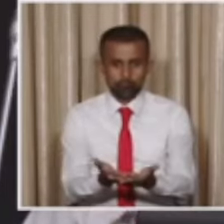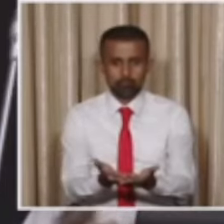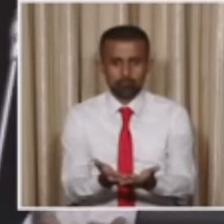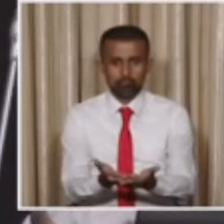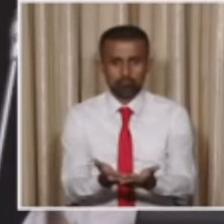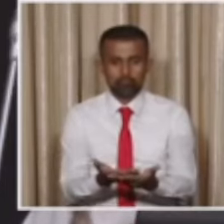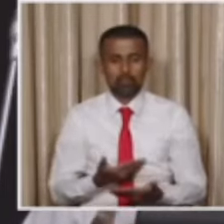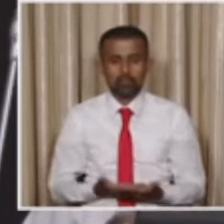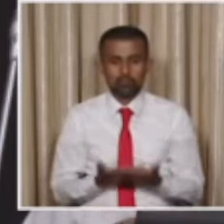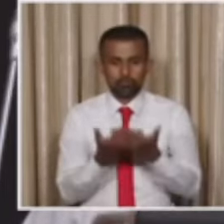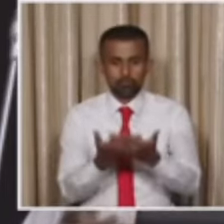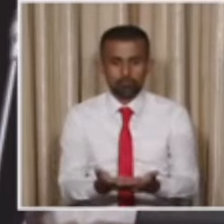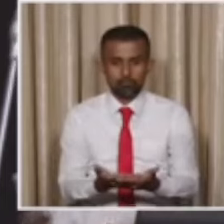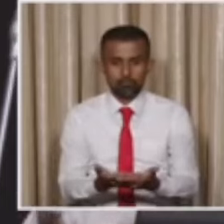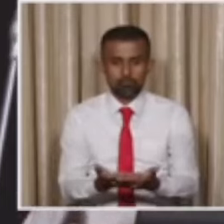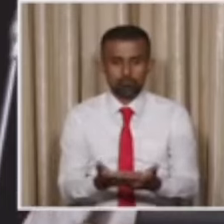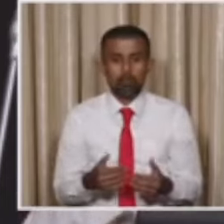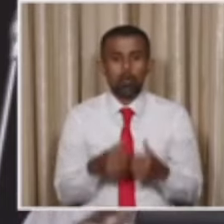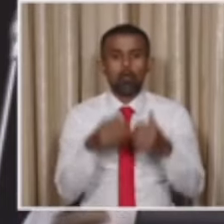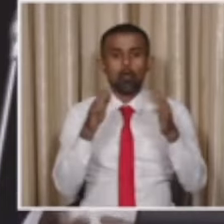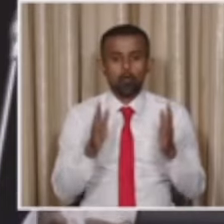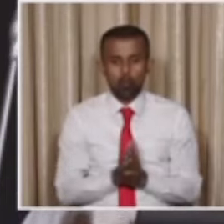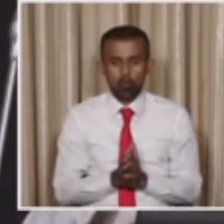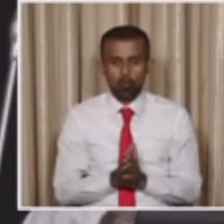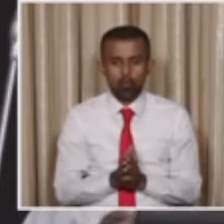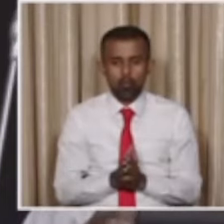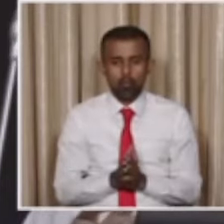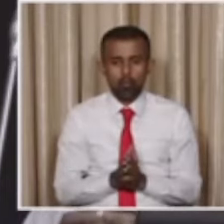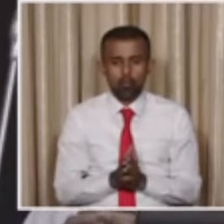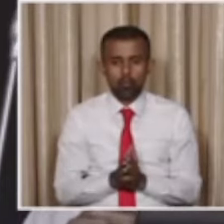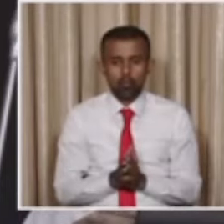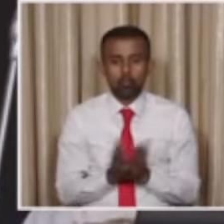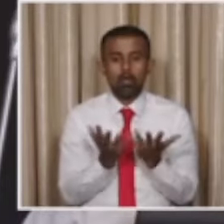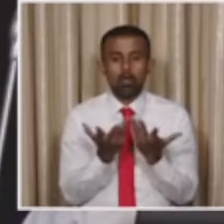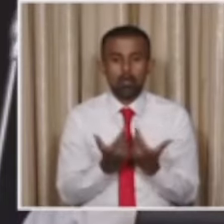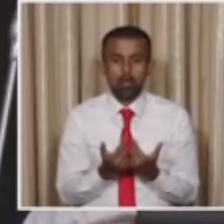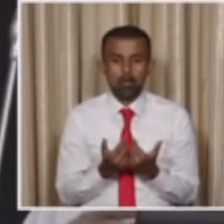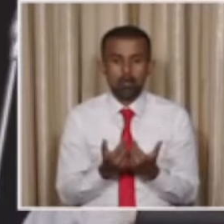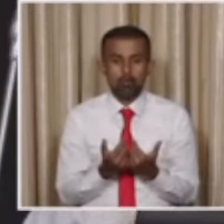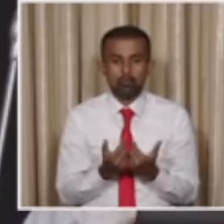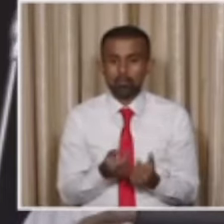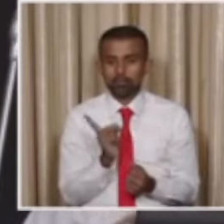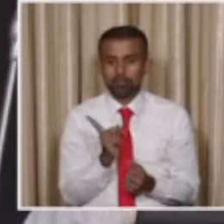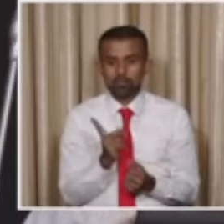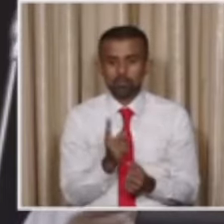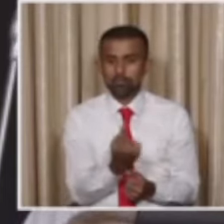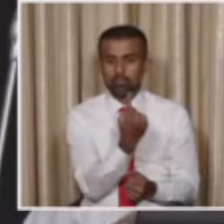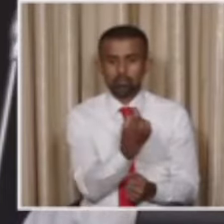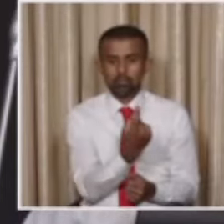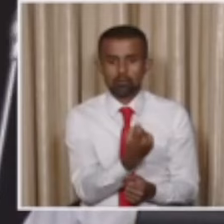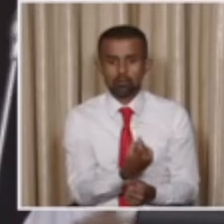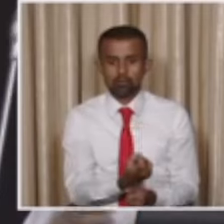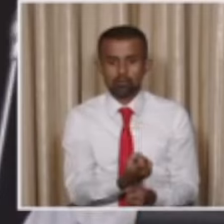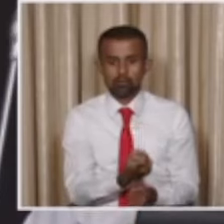මේක සභාගත කරනවා. එතකොට මේ ඔක්කොටම කොන්ටිසියක ප්‍රමාණය මොකක් වුණත් දඬුවම රුපියල් 1000යි.